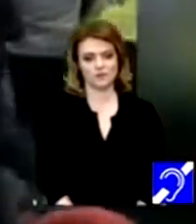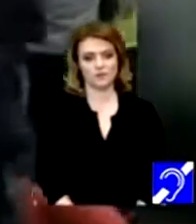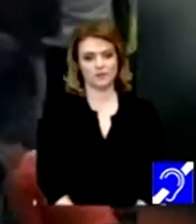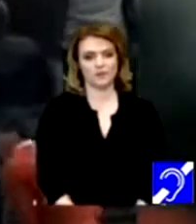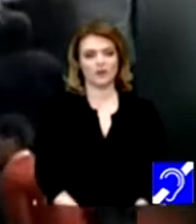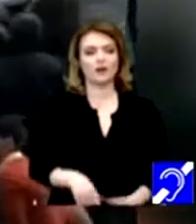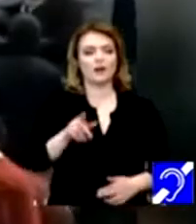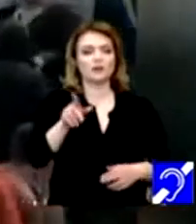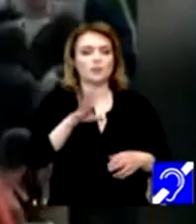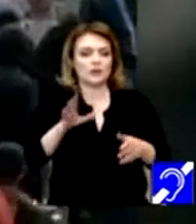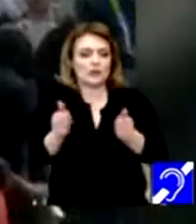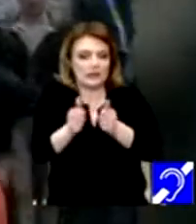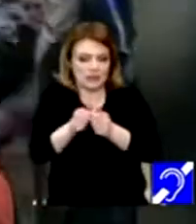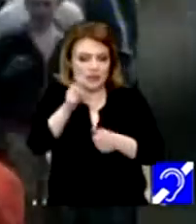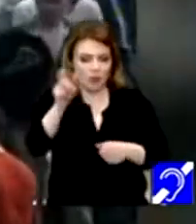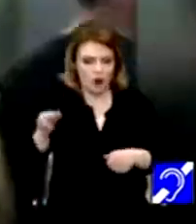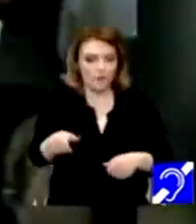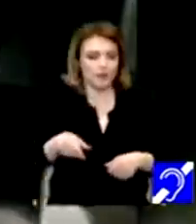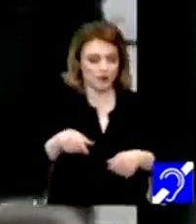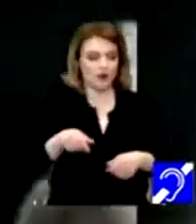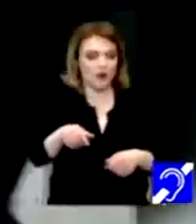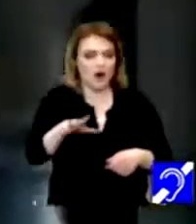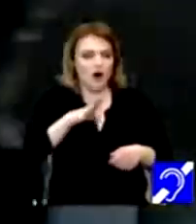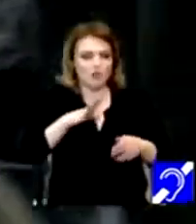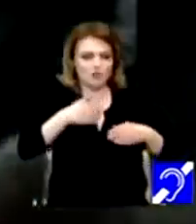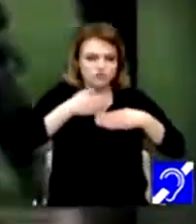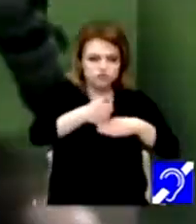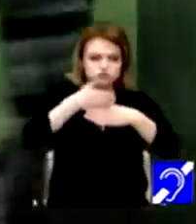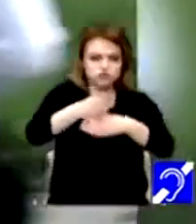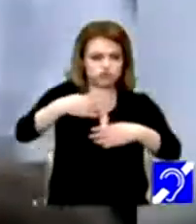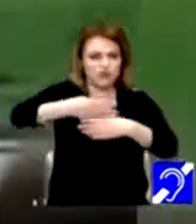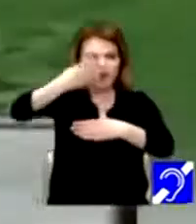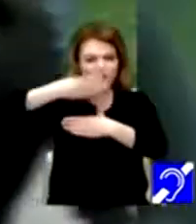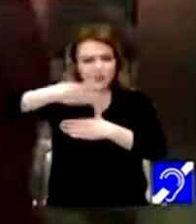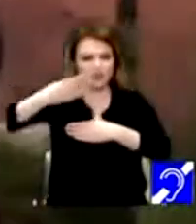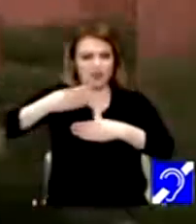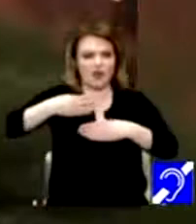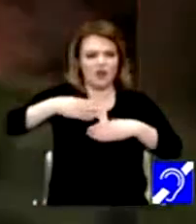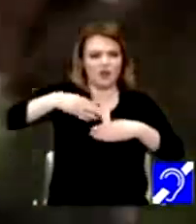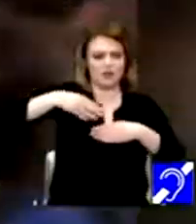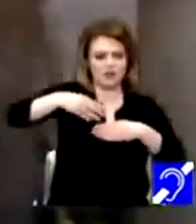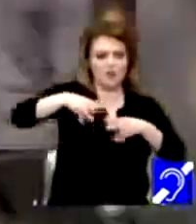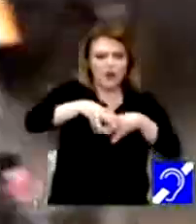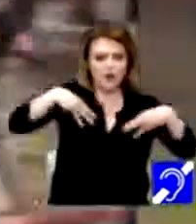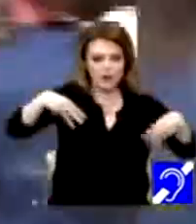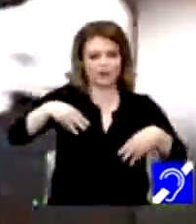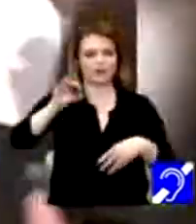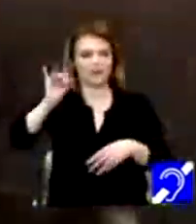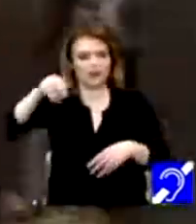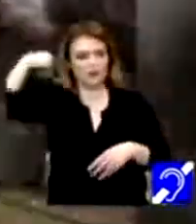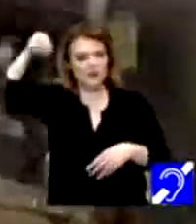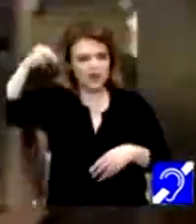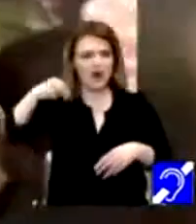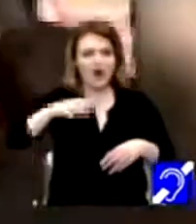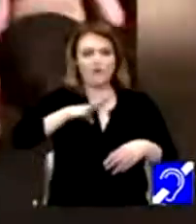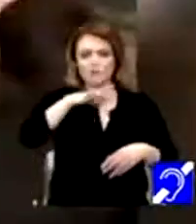Provocatorii din rândurile protestatarilor au început să devasteze sediile Parlamentului și instituției prezidențiale, rănind mai mulți polițiști care încercau